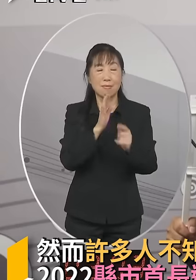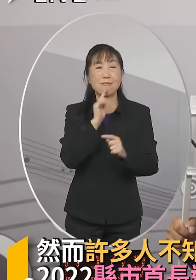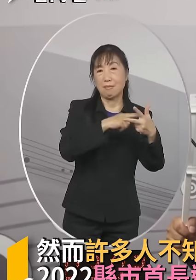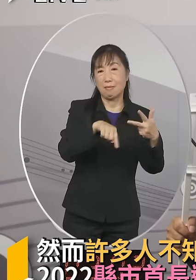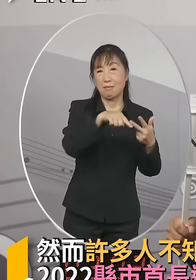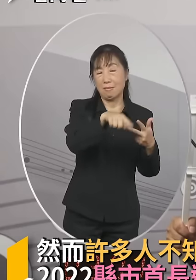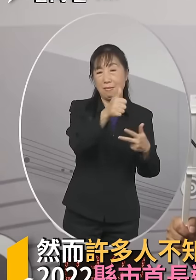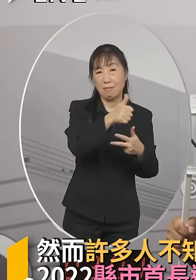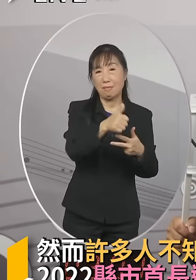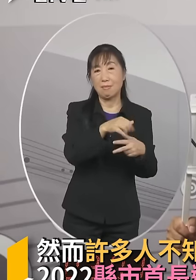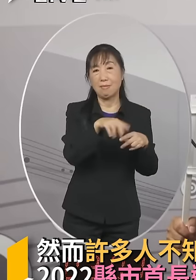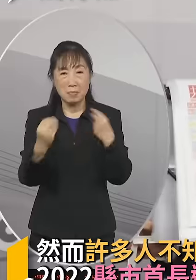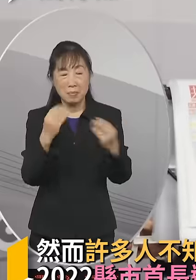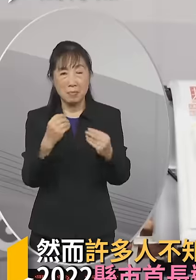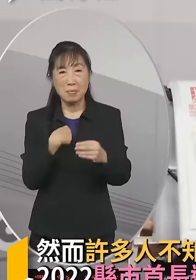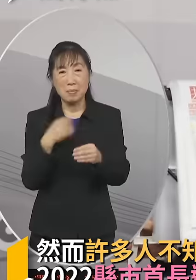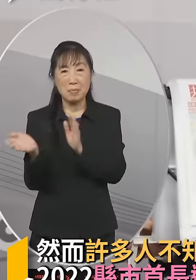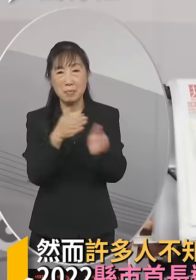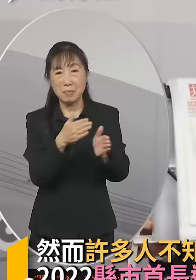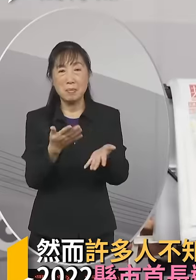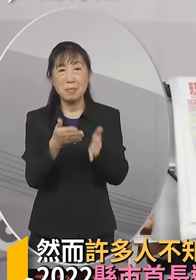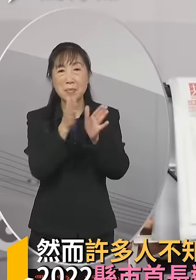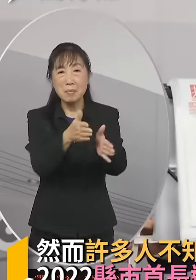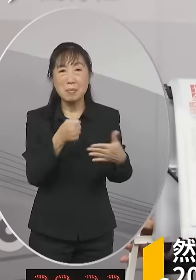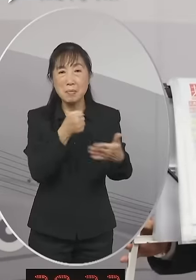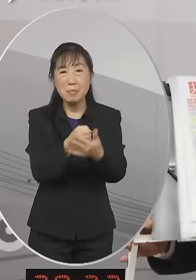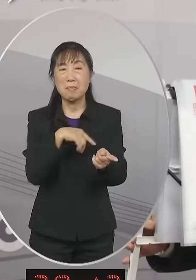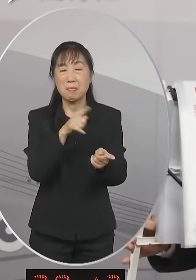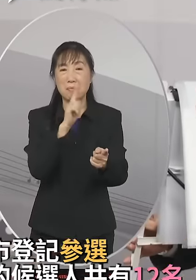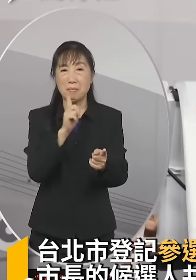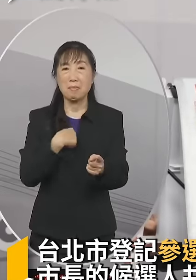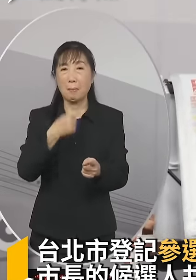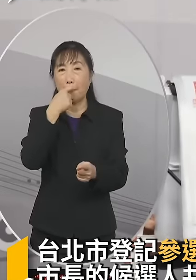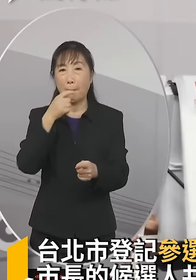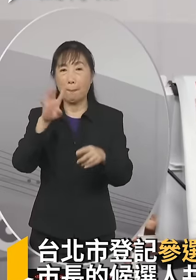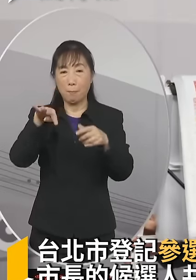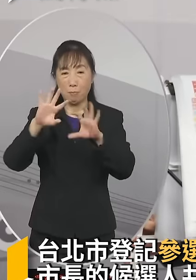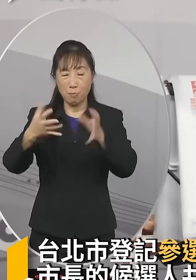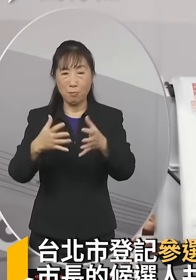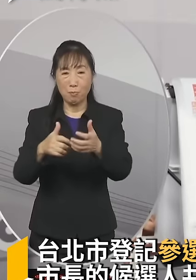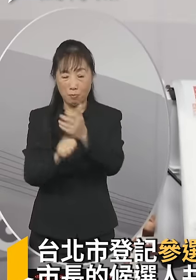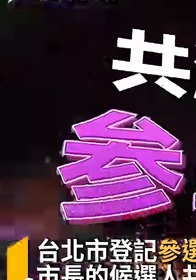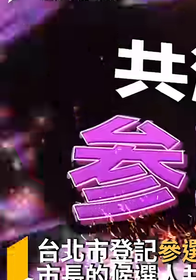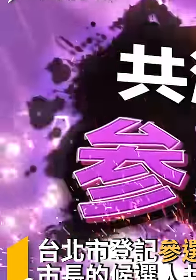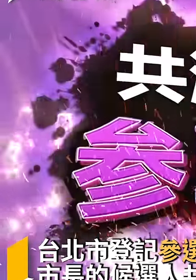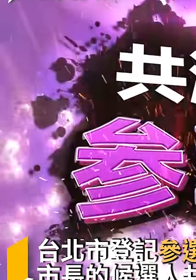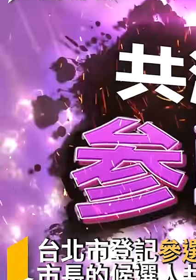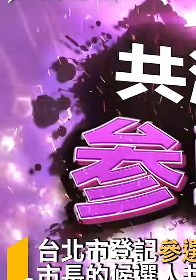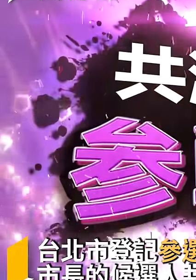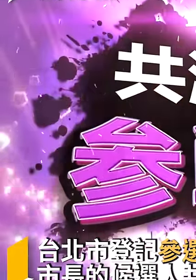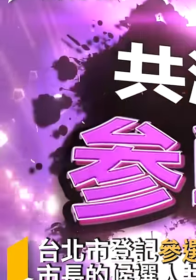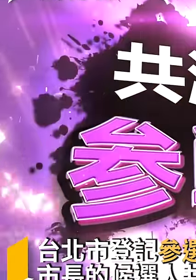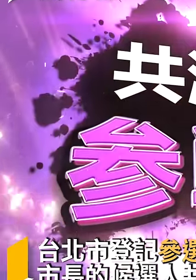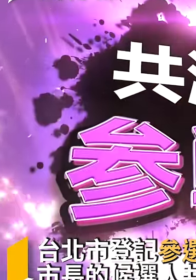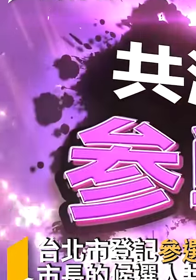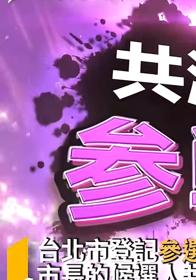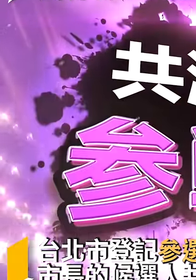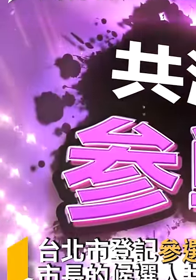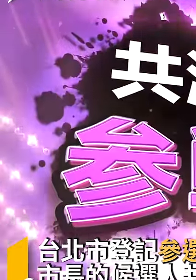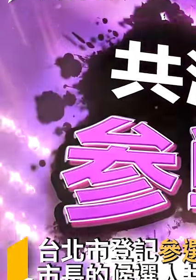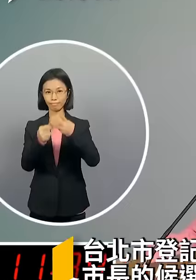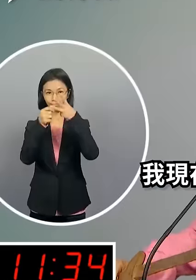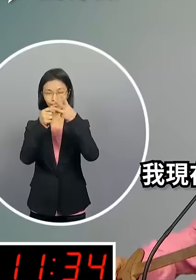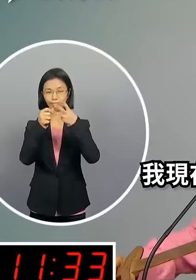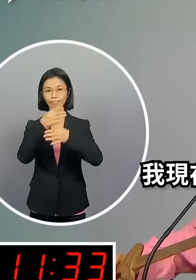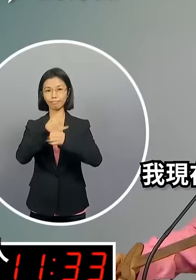接著散場共聚會員朱立倫共聚會員朱立倫豬讓我成就大同火山共聚會員朱立